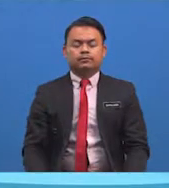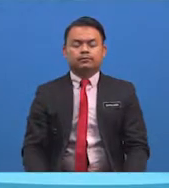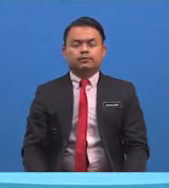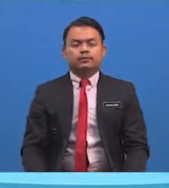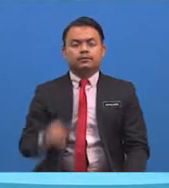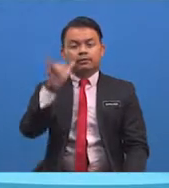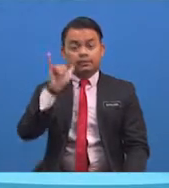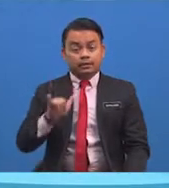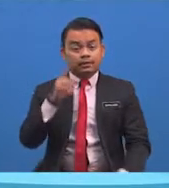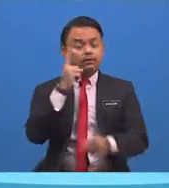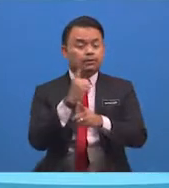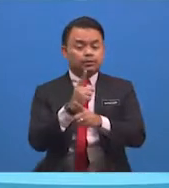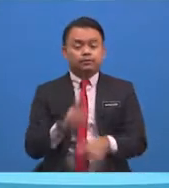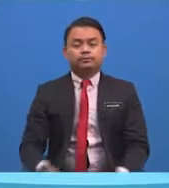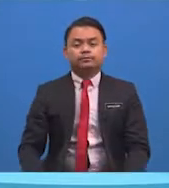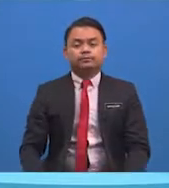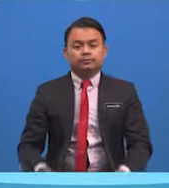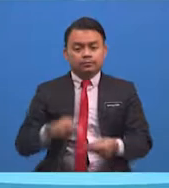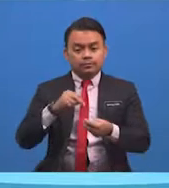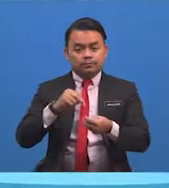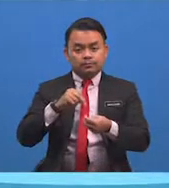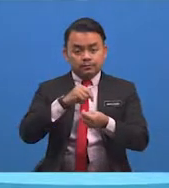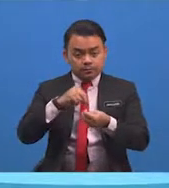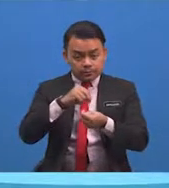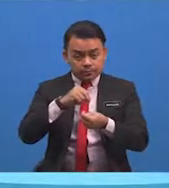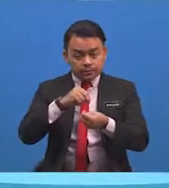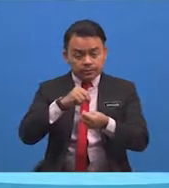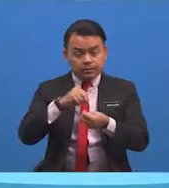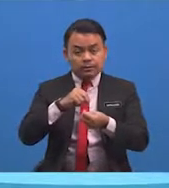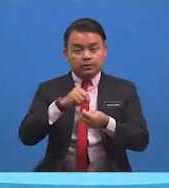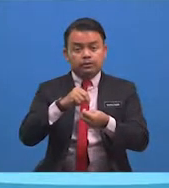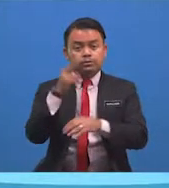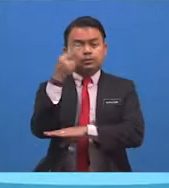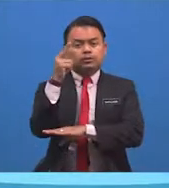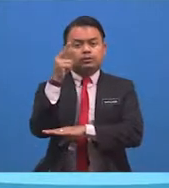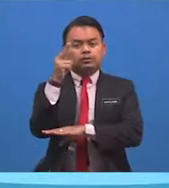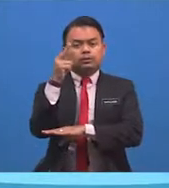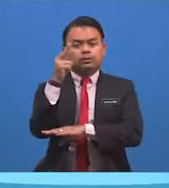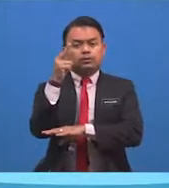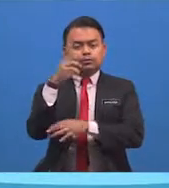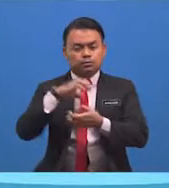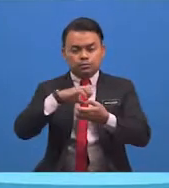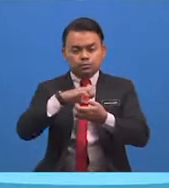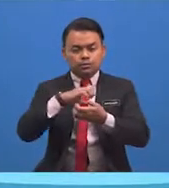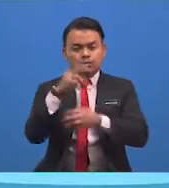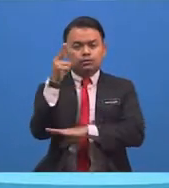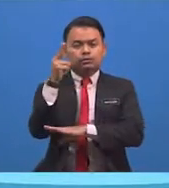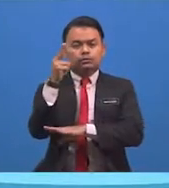Ya, betul tu. Penyahutanan ialah pemusnahan hutan secara kekal.